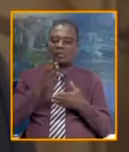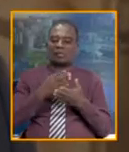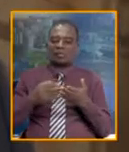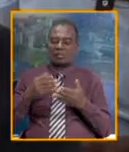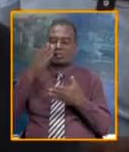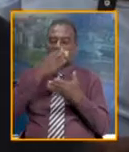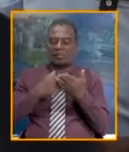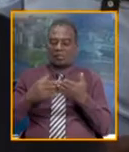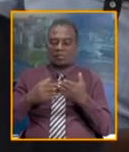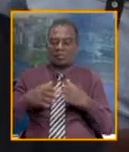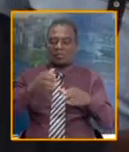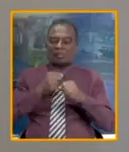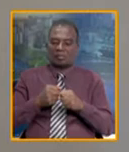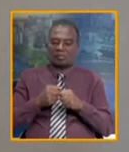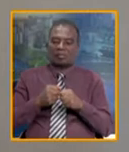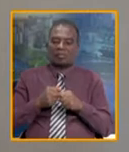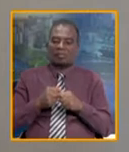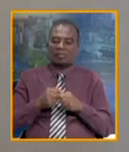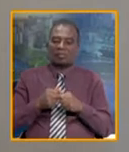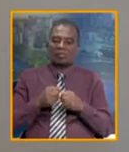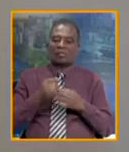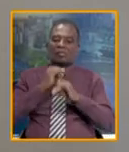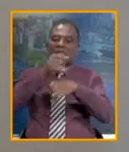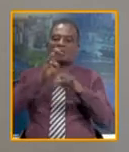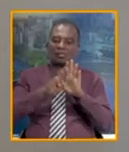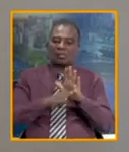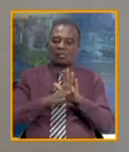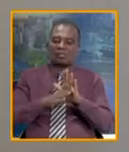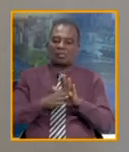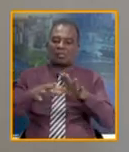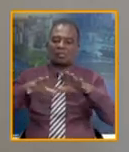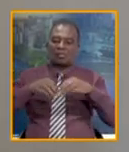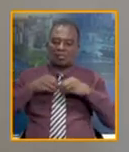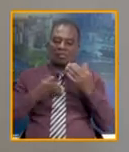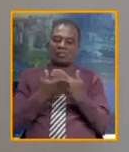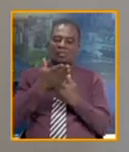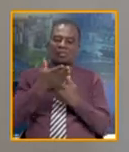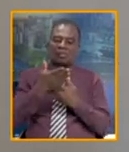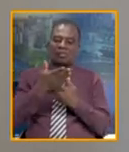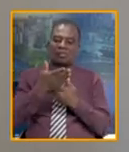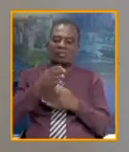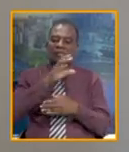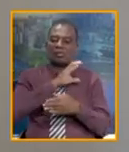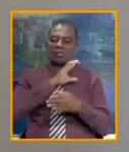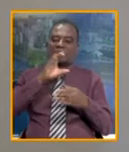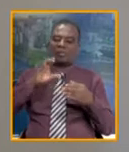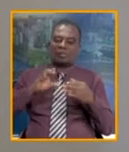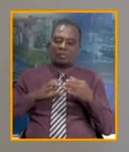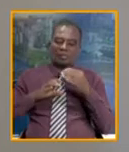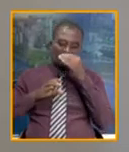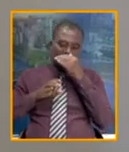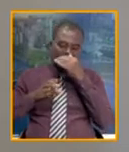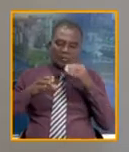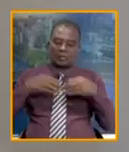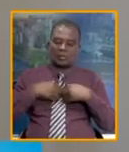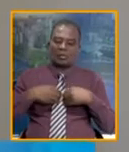de l'employabilité des jeunes et des femmes. Les investissements adoptés par le Conseil ont